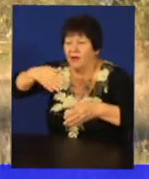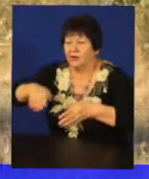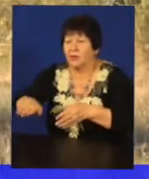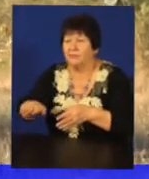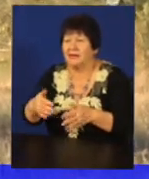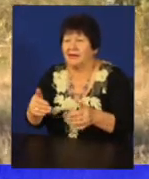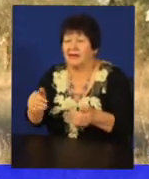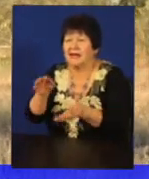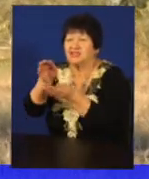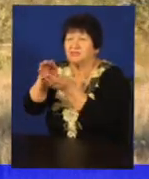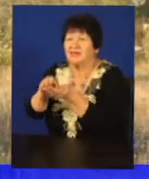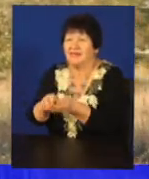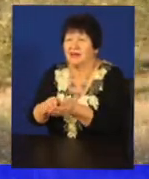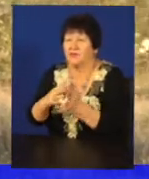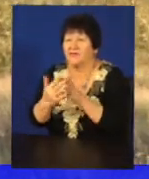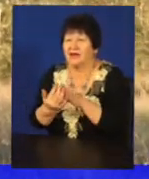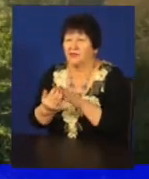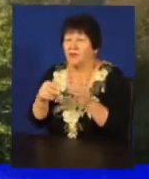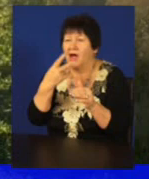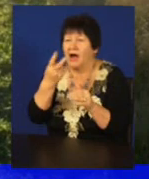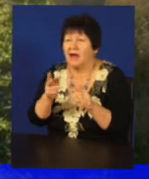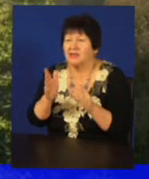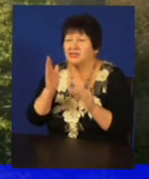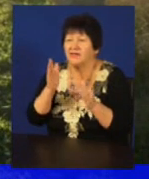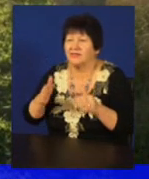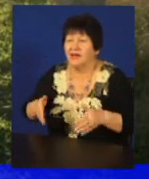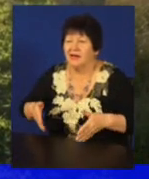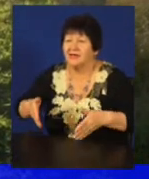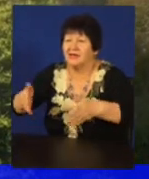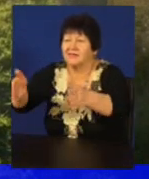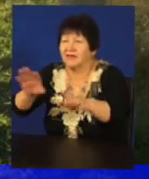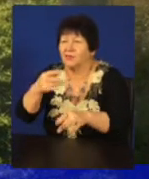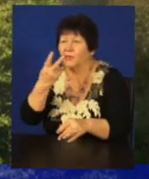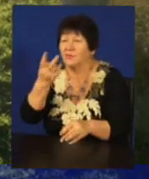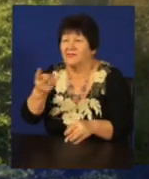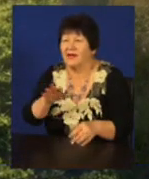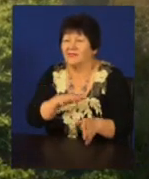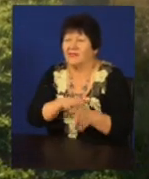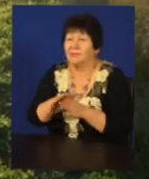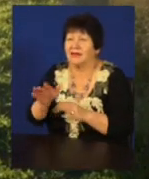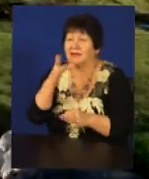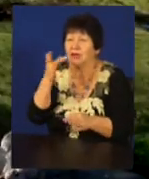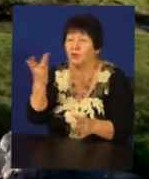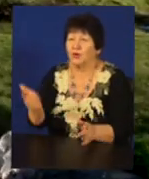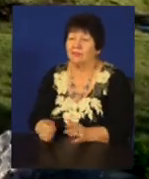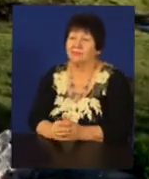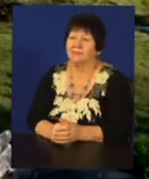neautorizată de lângă cimitirul satului. Aici, pe suprafețe de teren agricol, se deschide o priveliște plină de gunoi.